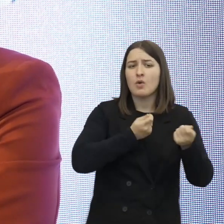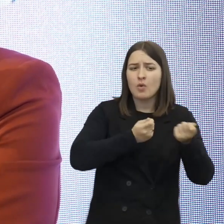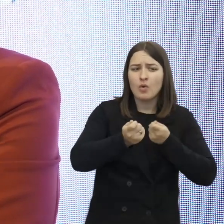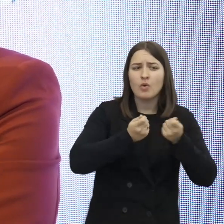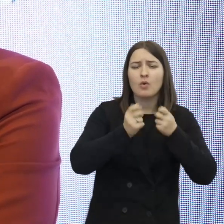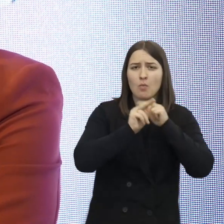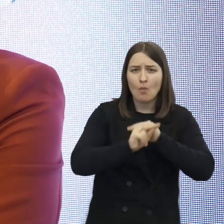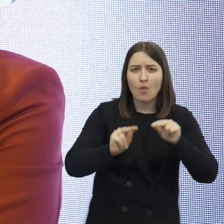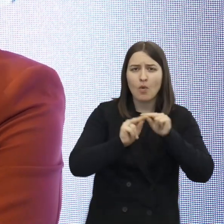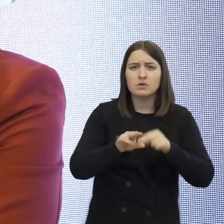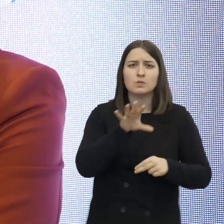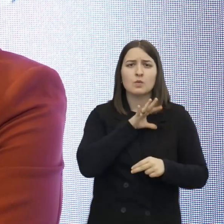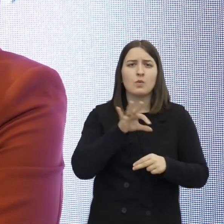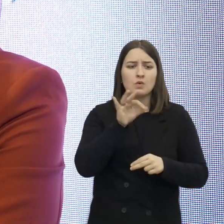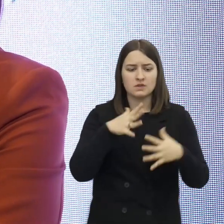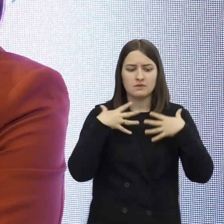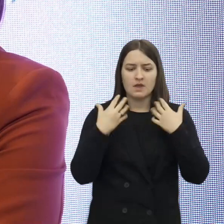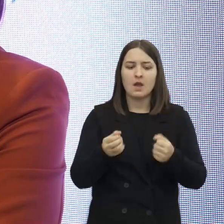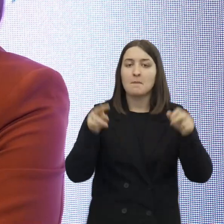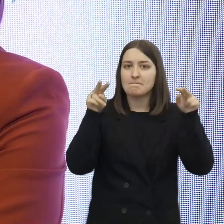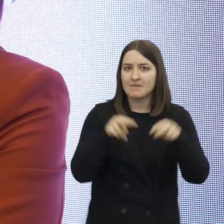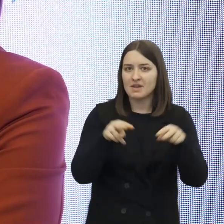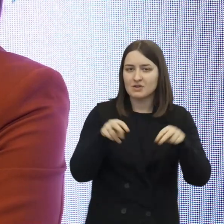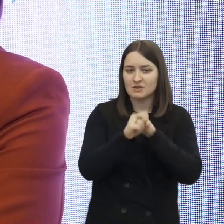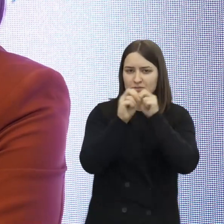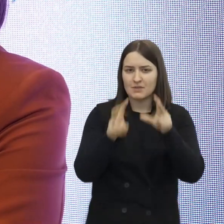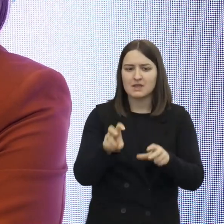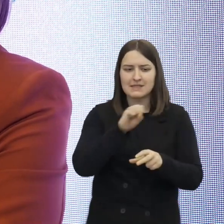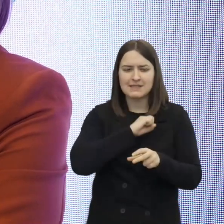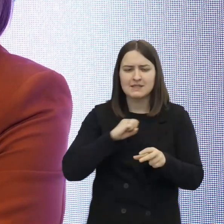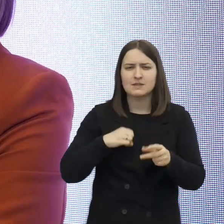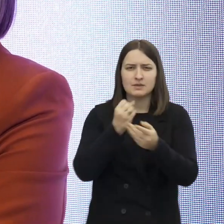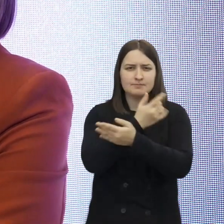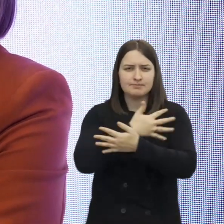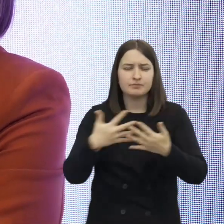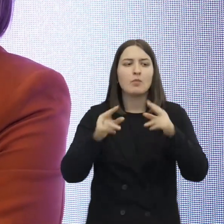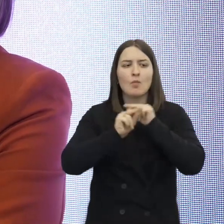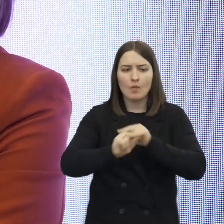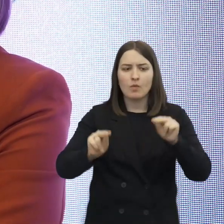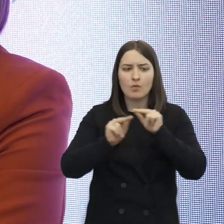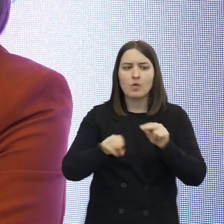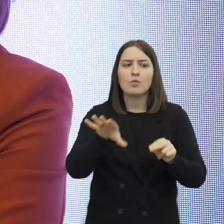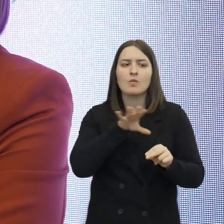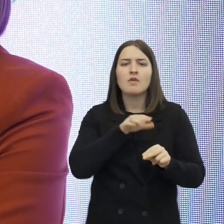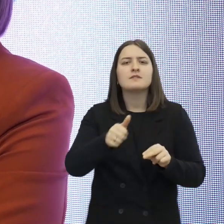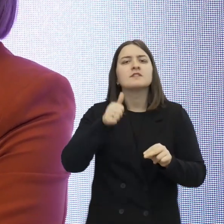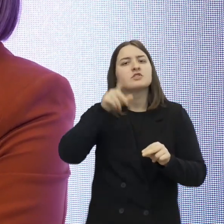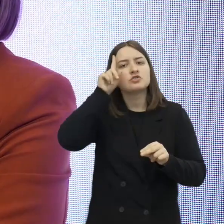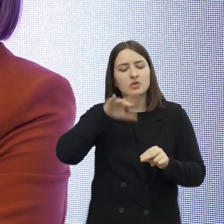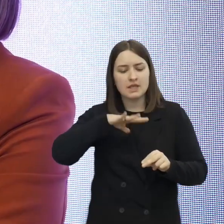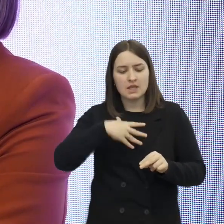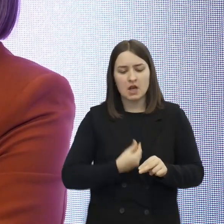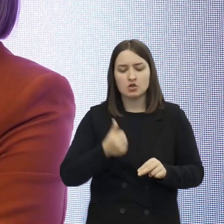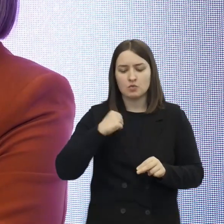mokymus sveikatos priežiūros specialistams, kaip reikėtų kalbėti ir dirbti su trans žmonėmis, kaip